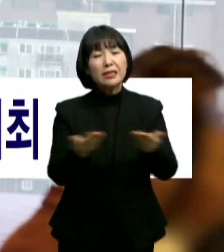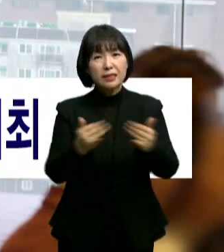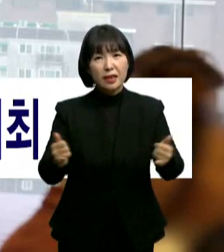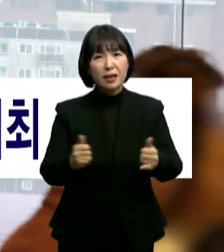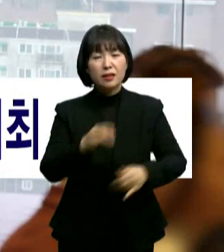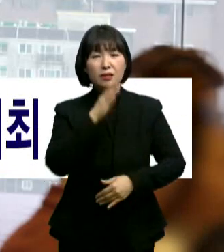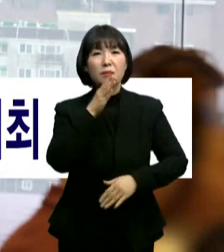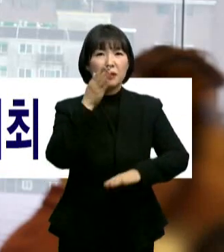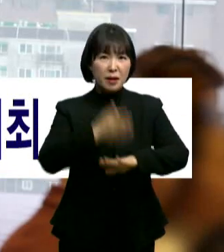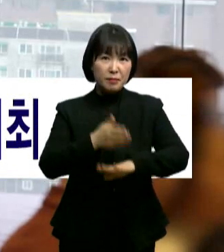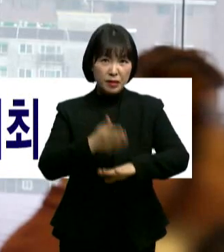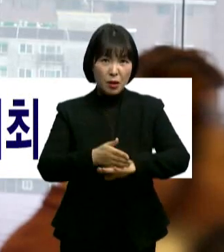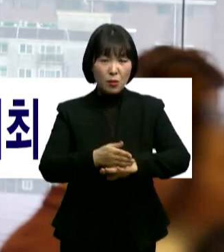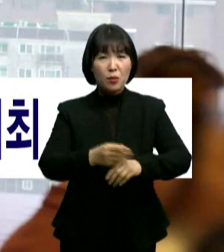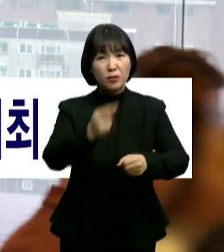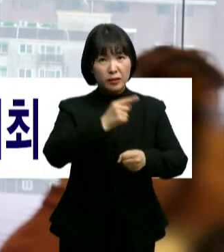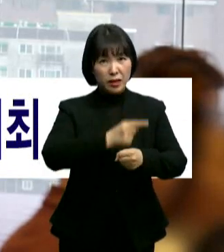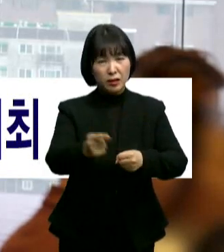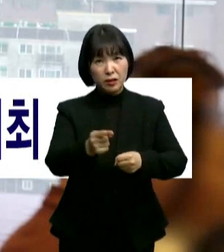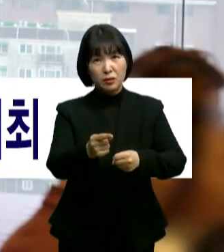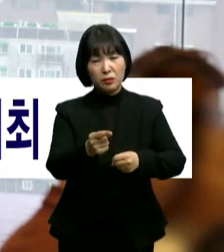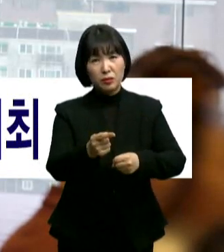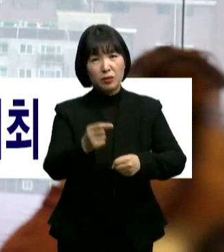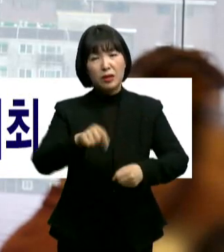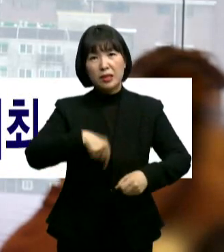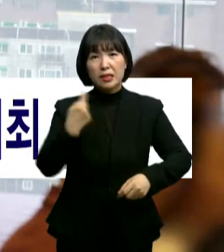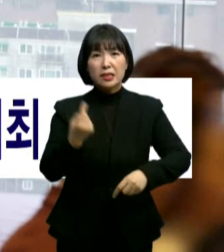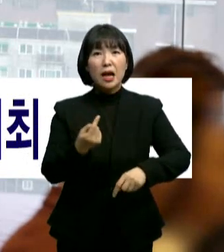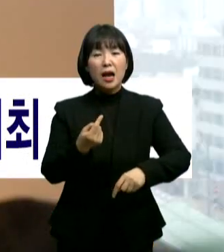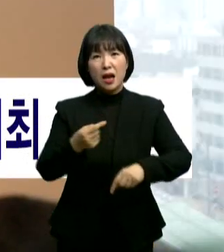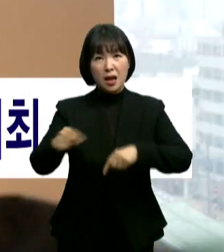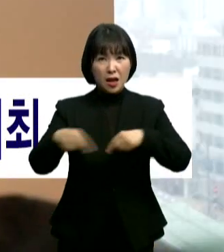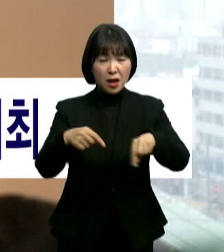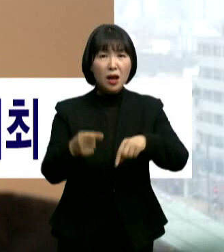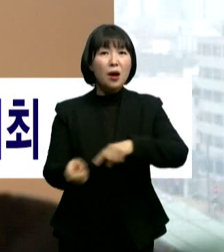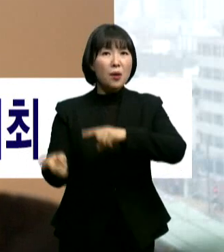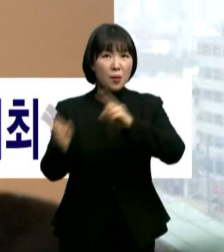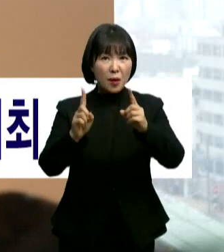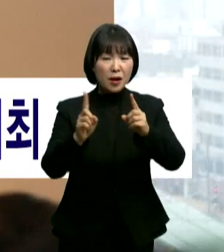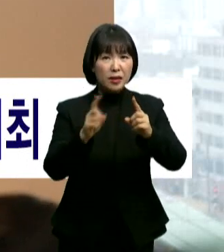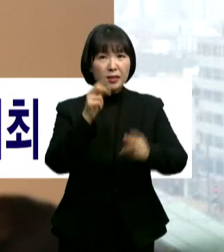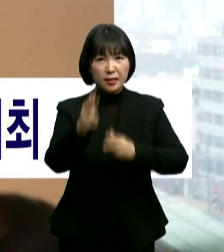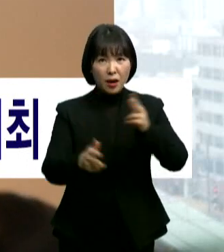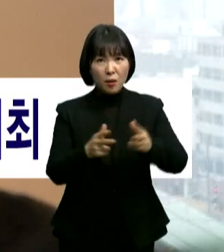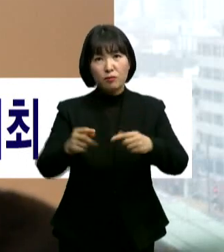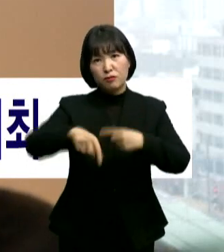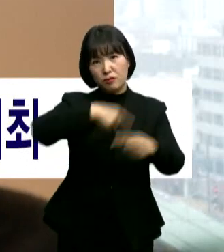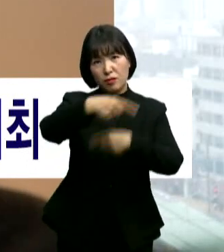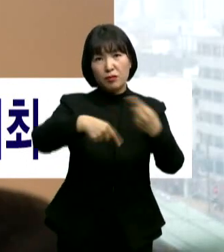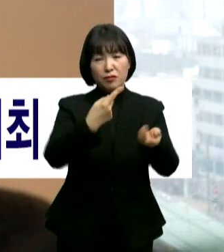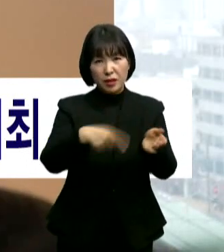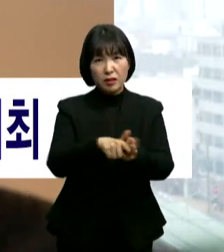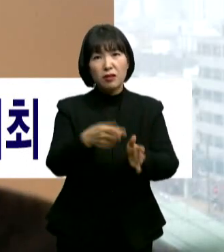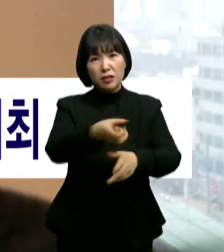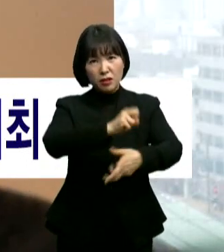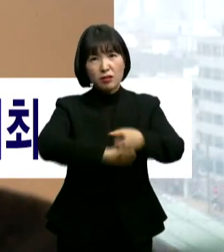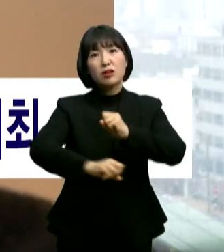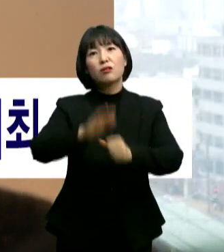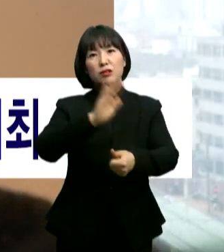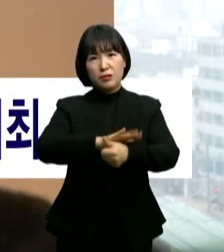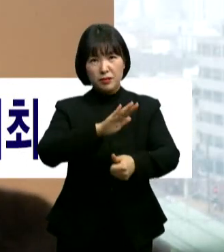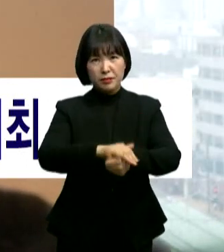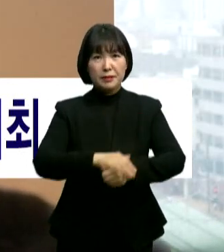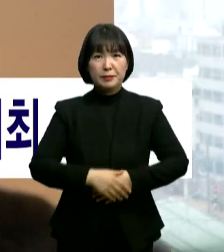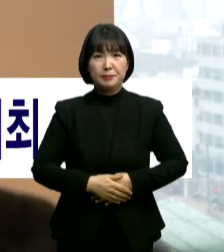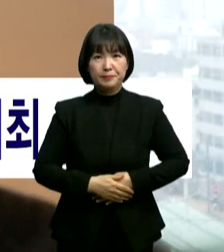드린다며 내년에도 자활 사업이 더욱 활발하게 운영될 수 있도록 적극 지원하겠다고 밝혔습니다 한편